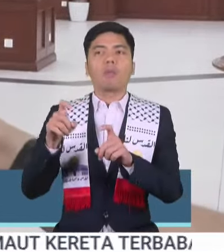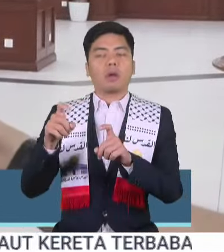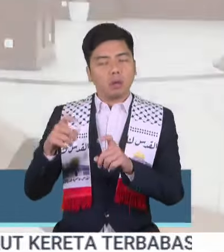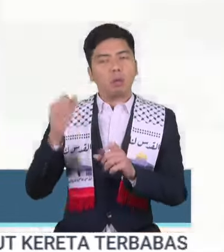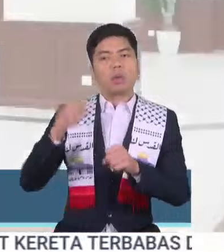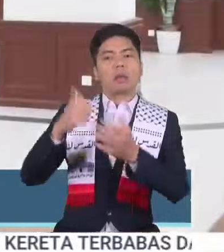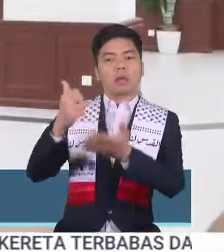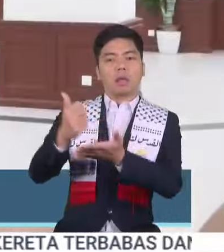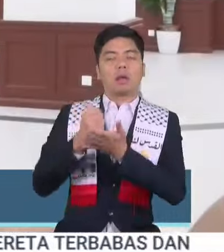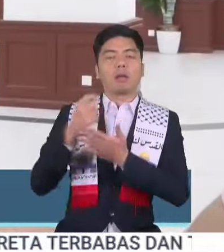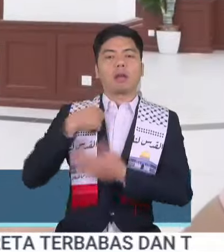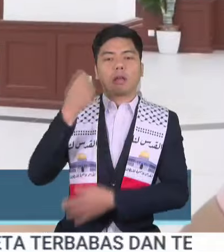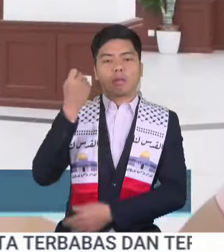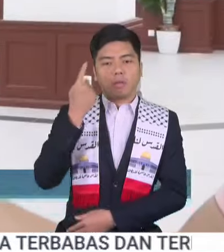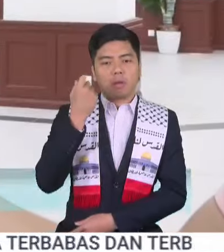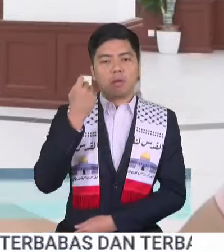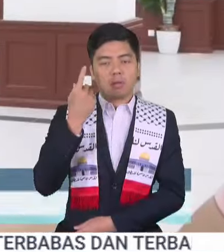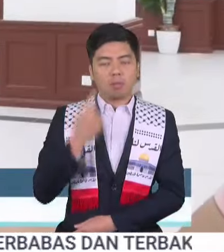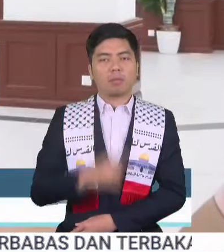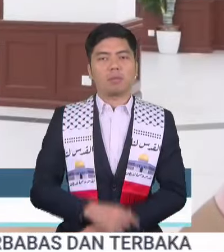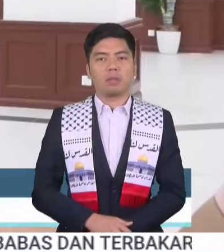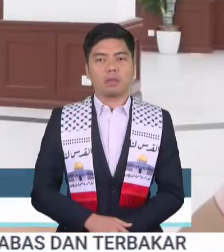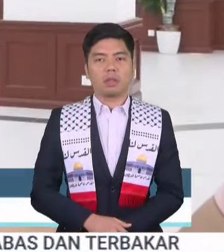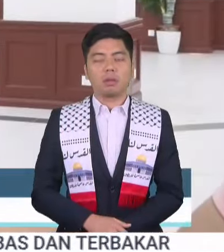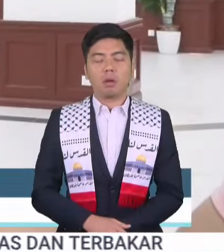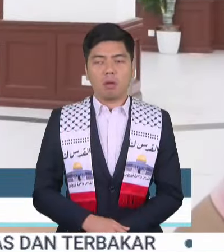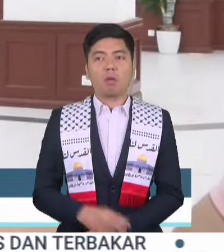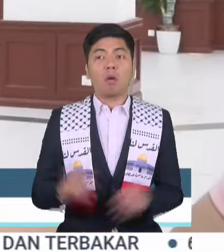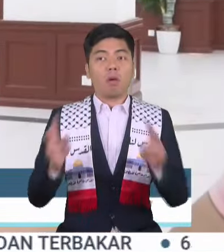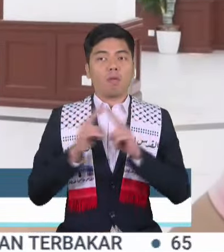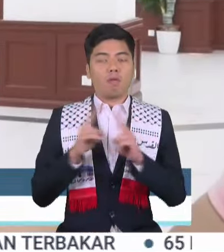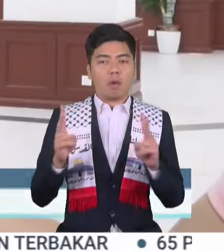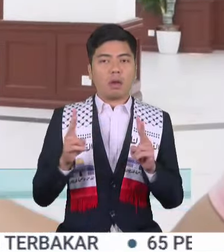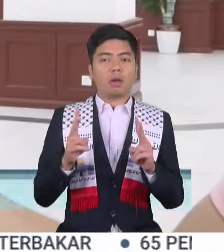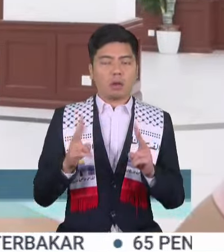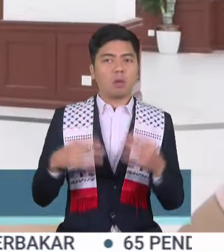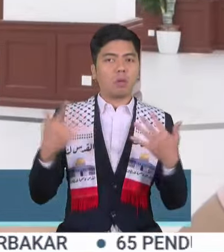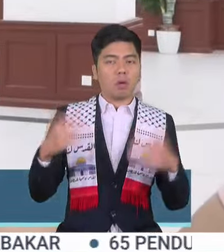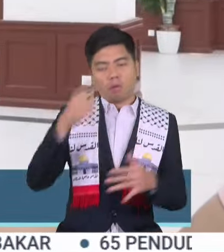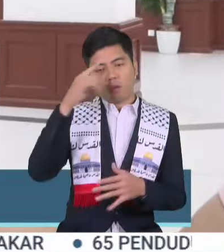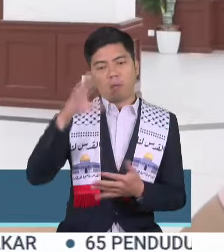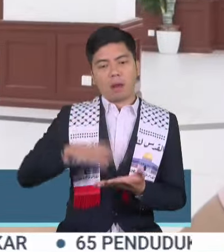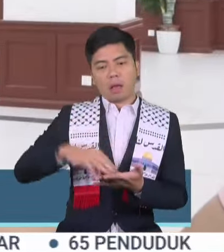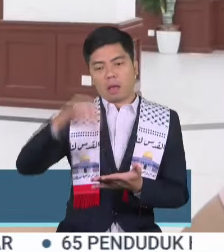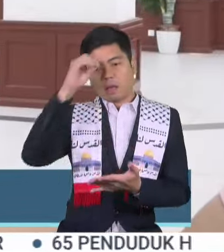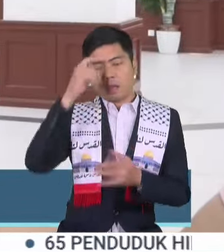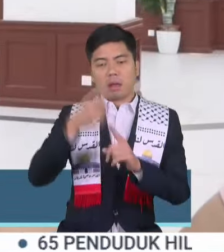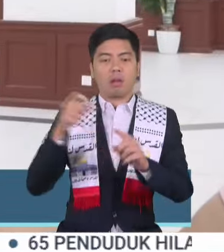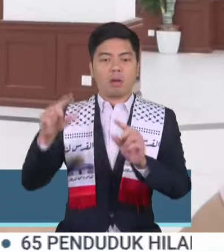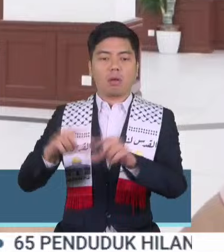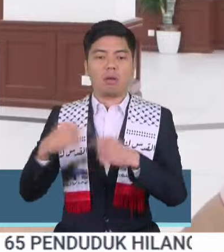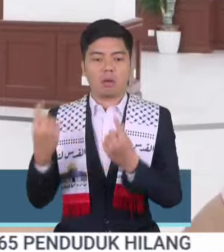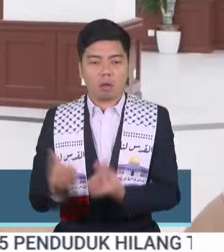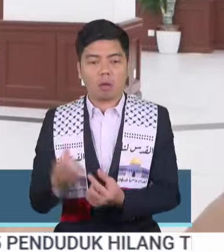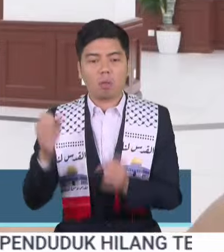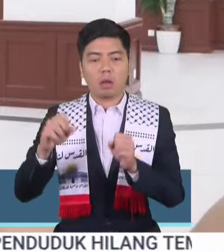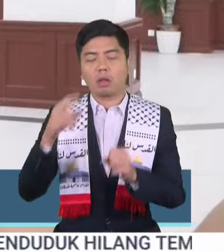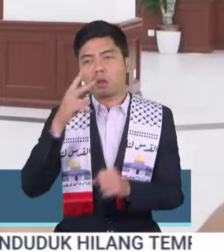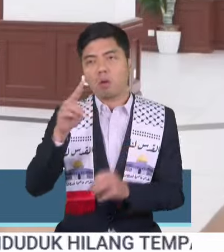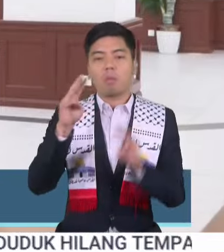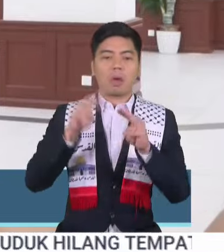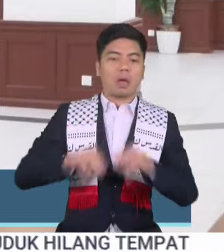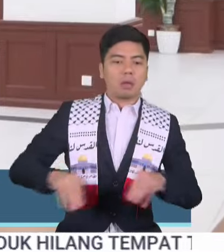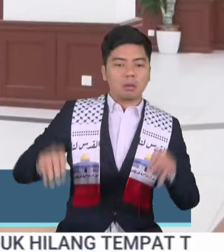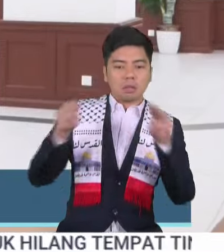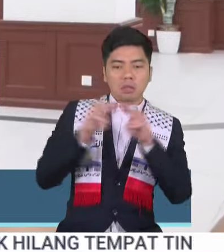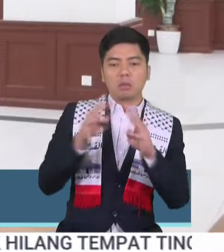different worldviews. So it was interesting to learn from them and also learn from the different teachers and just learning about the mosque